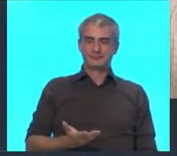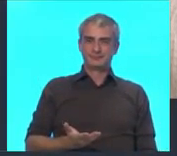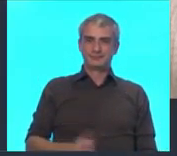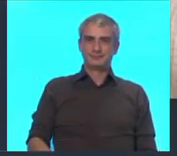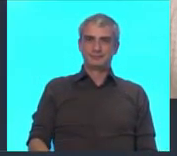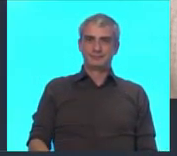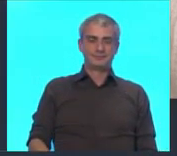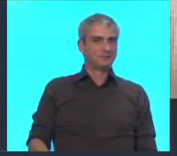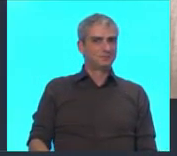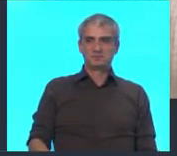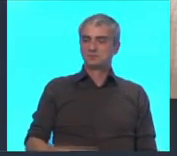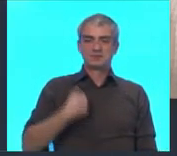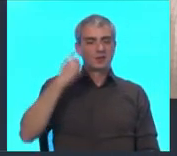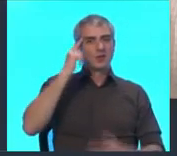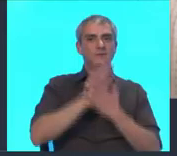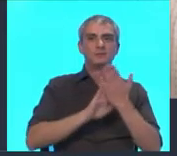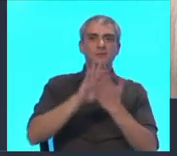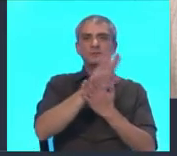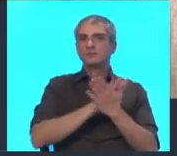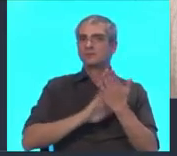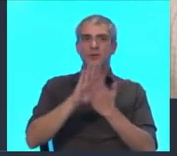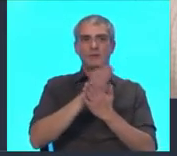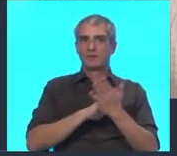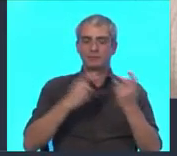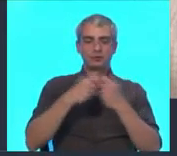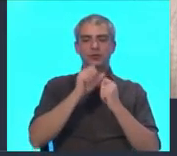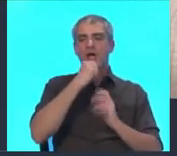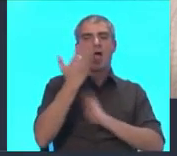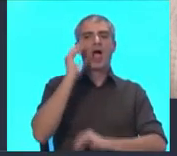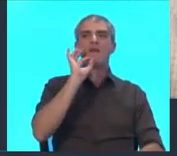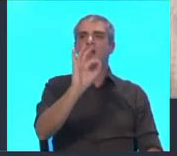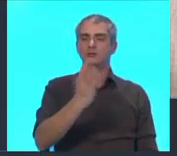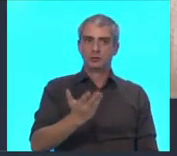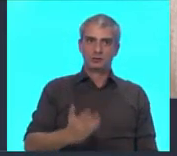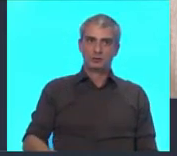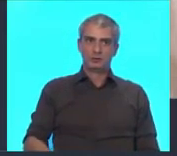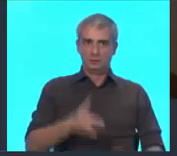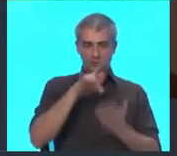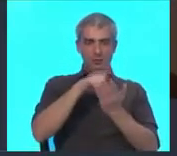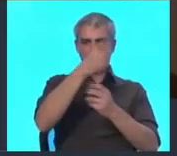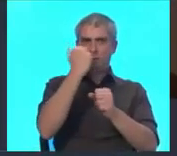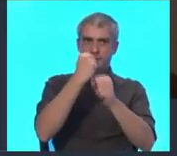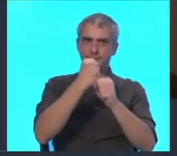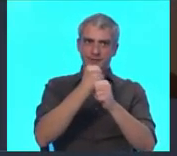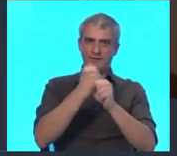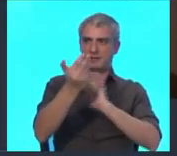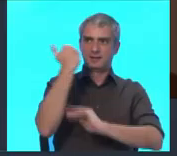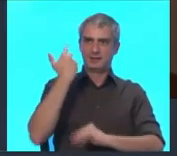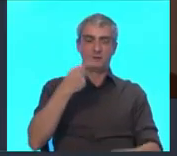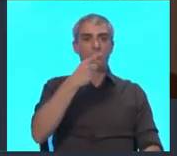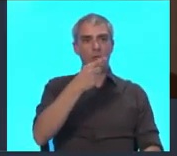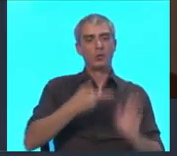ולא היה לנו שום מושג לגבי העבר שלו במקום שבו הוא עבד קודם לכן. הוא יוצא